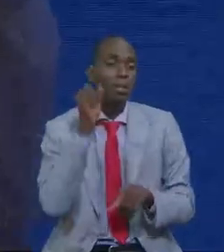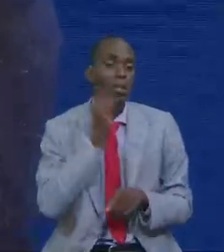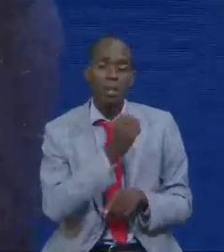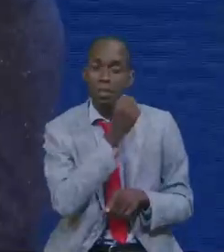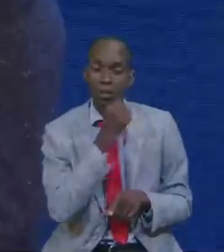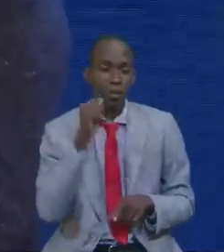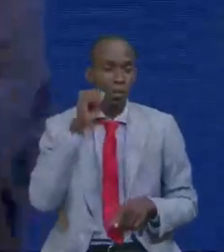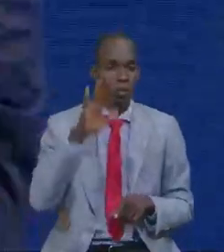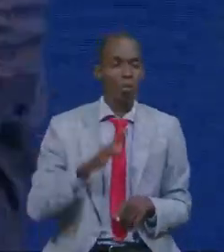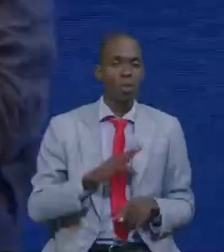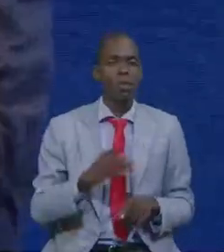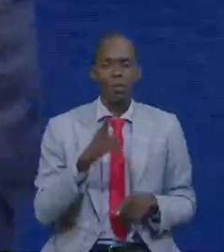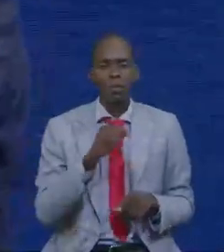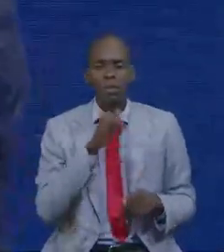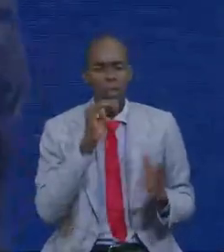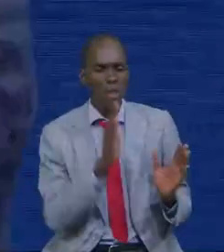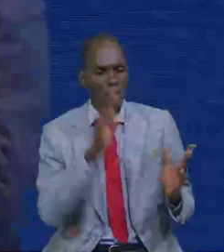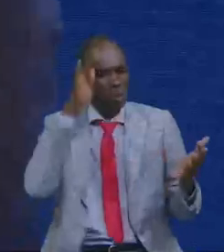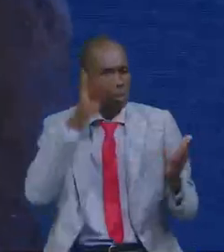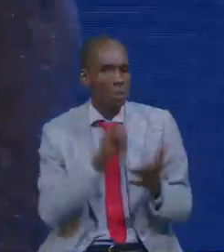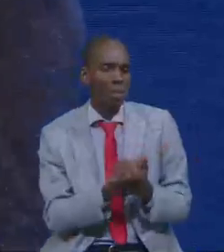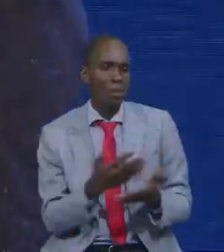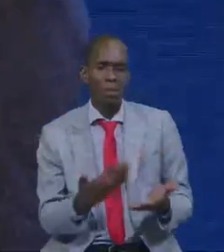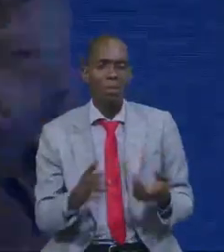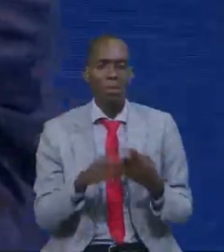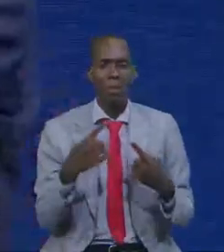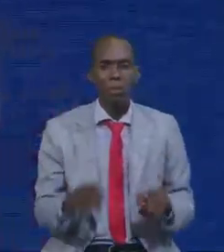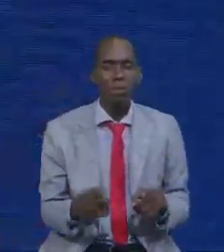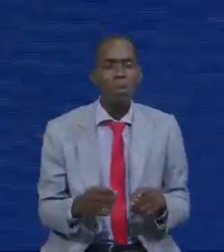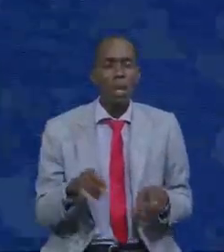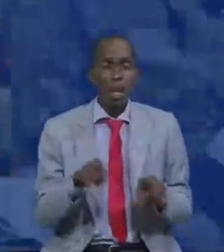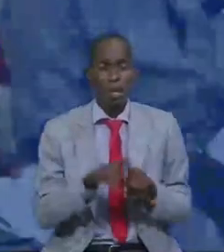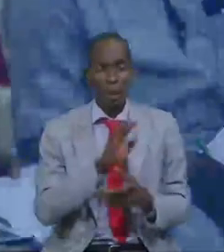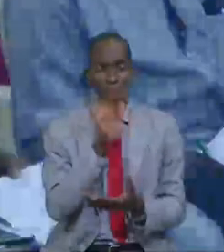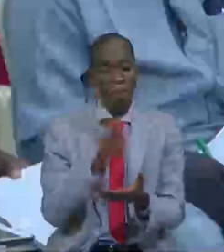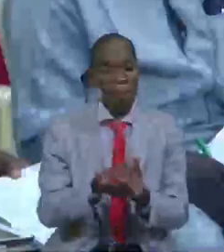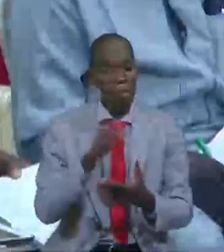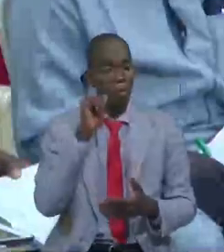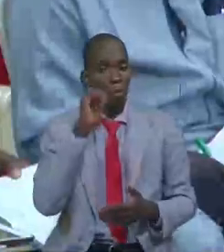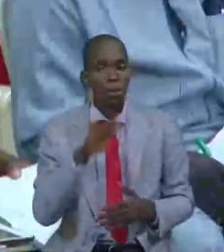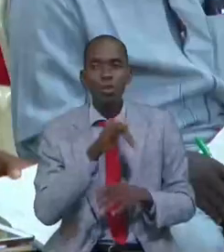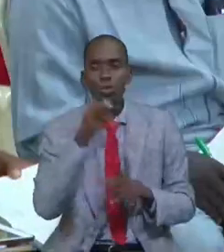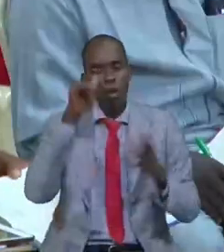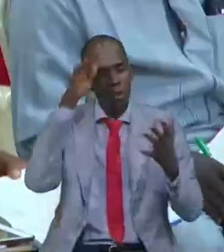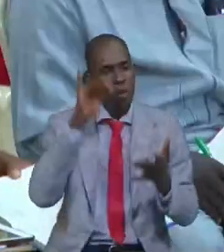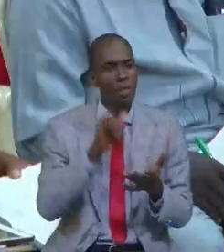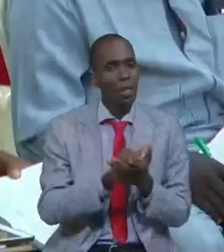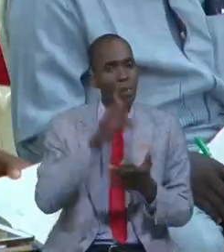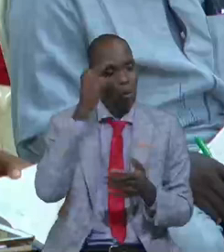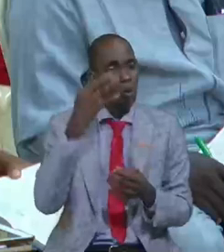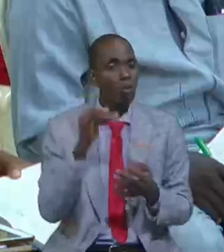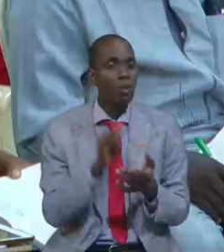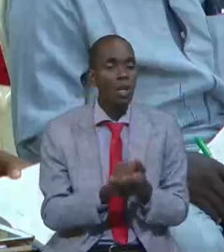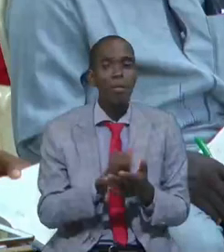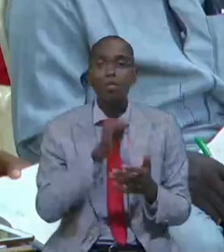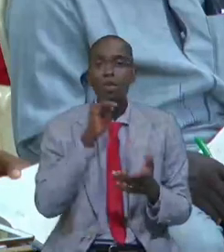est arrivé. En tant que femme mariée, tu n'espérais pas ce qui est arrivé. Et à cause des choses inattendues, inespérées qui